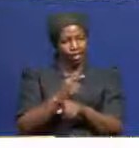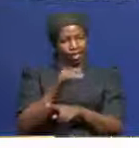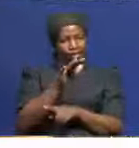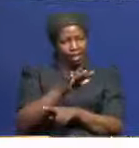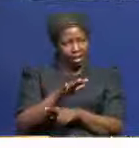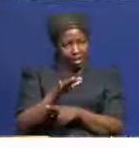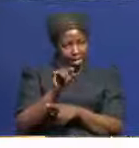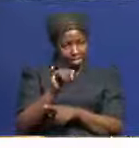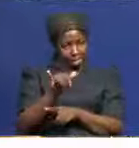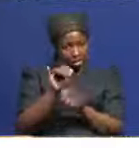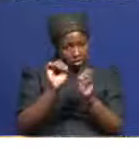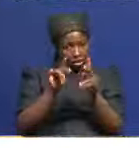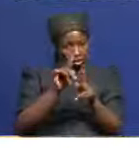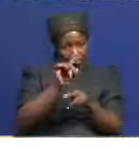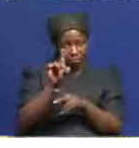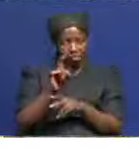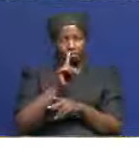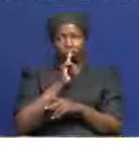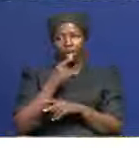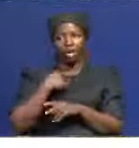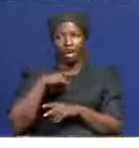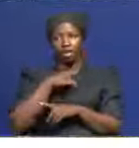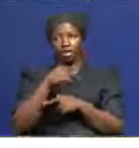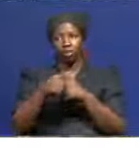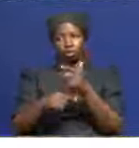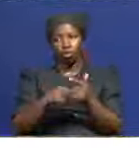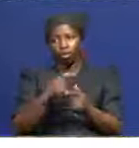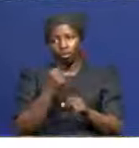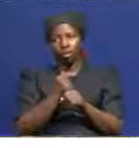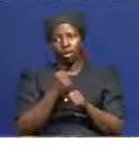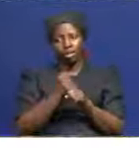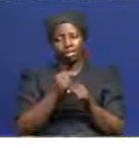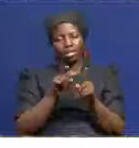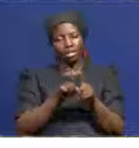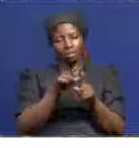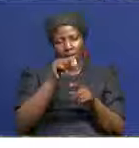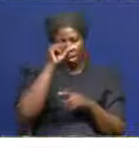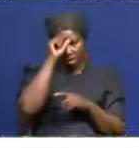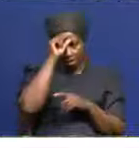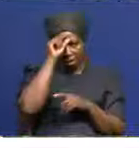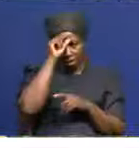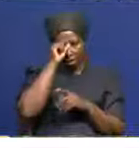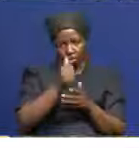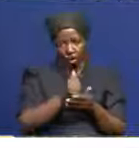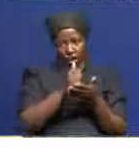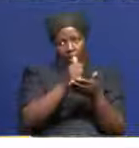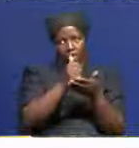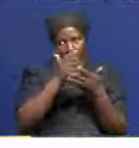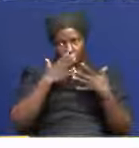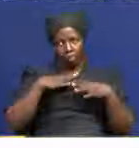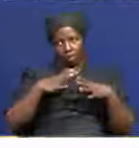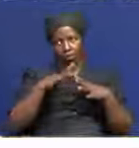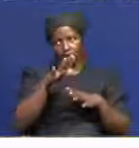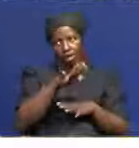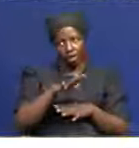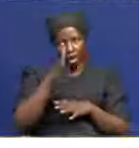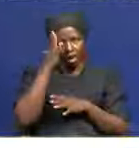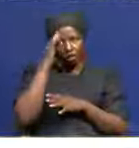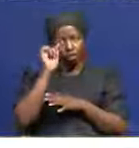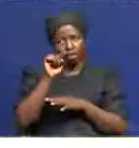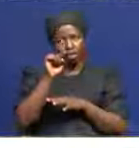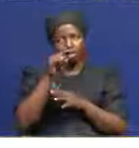Sio iko sawa? Kwa hivyo tunaendelea kujaribu kama serikali ili tuweze kusaidia watu hapa. Najua hii mambo ni magumu.